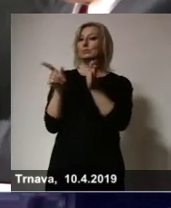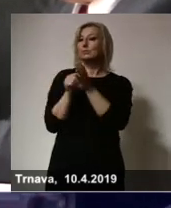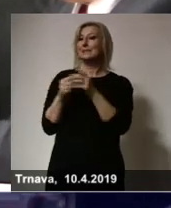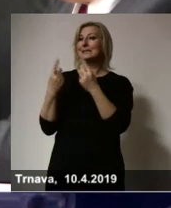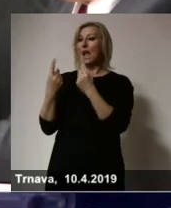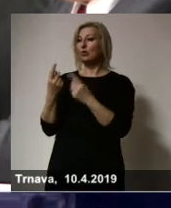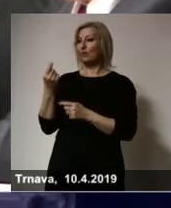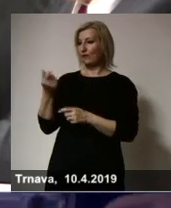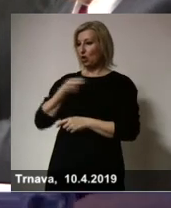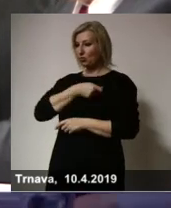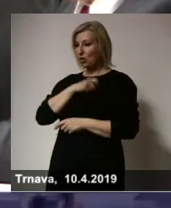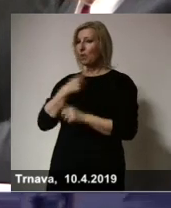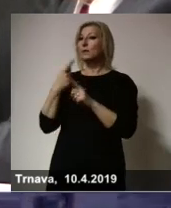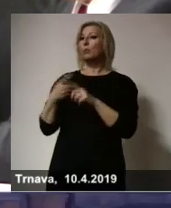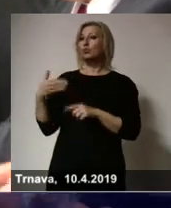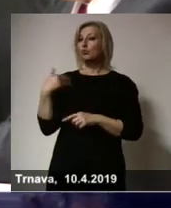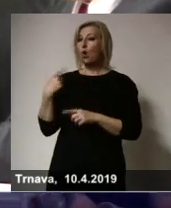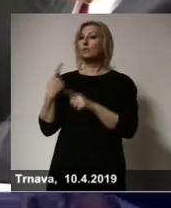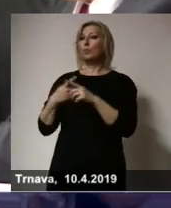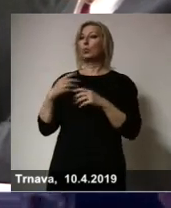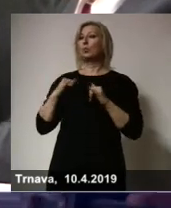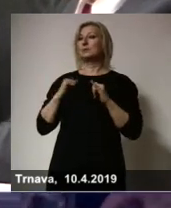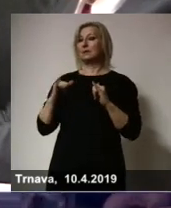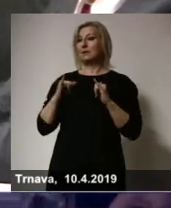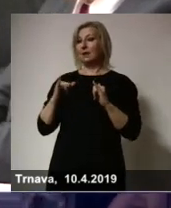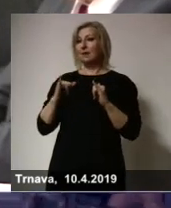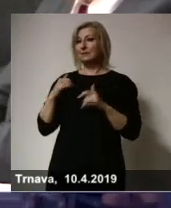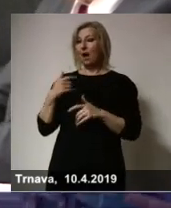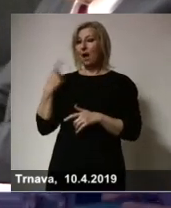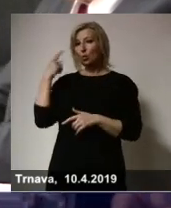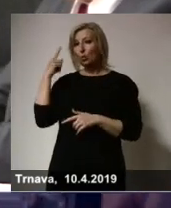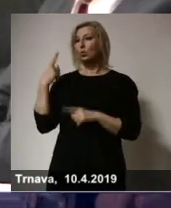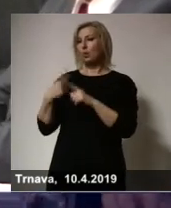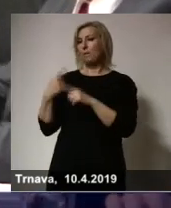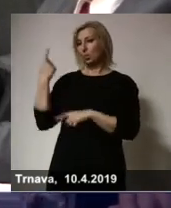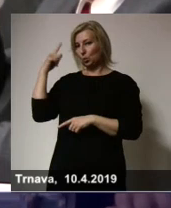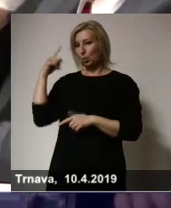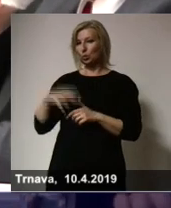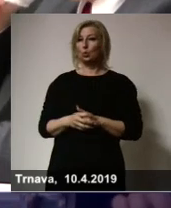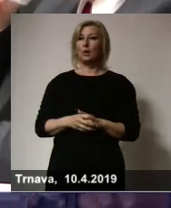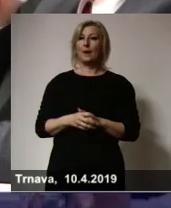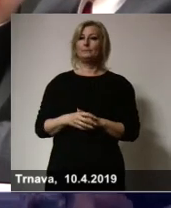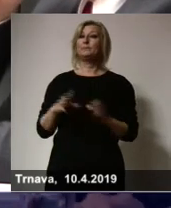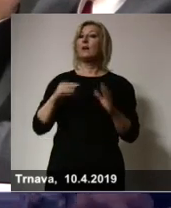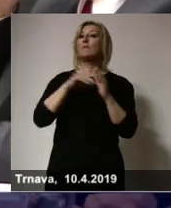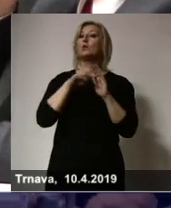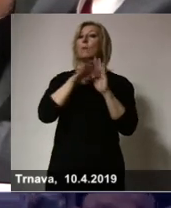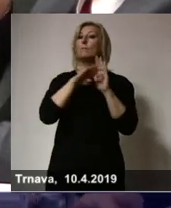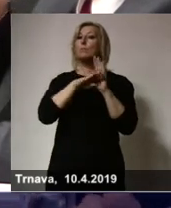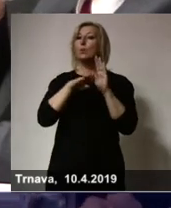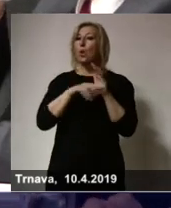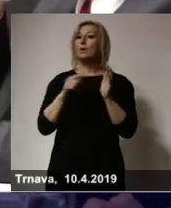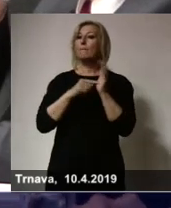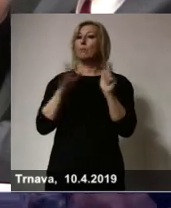stanoviska komisie pre školstvo, telesnú kultúru a kultúru. Do programu rokovania sa ďalej do bodu 17